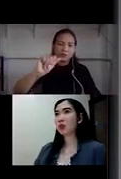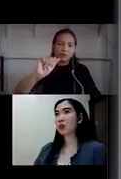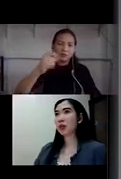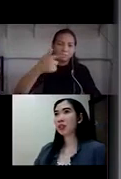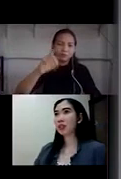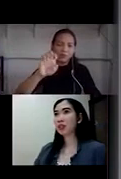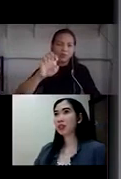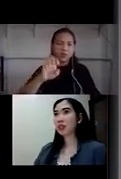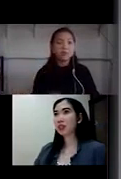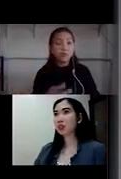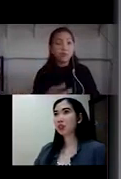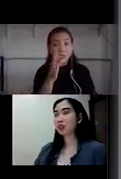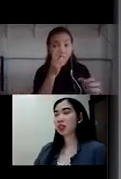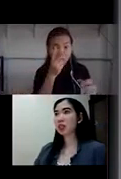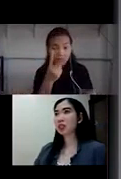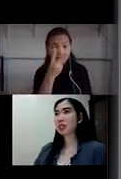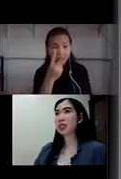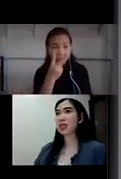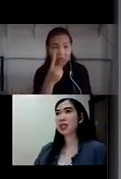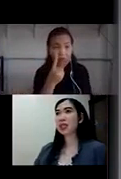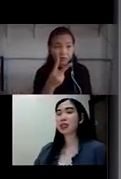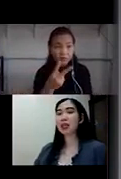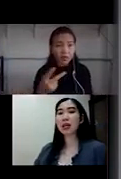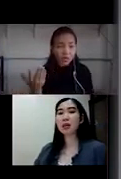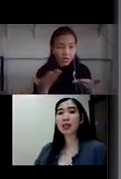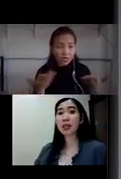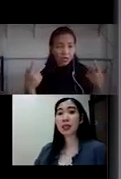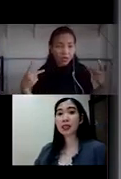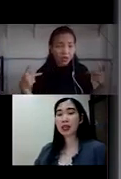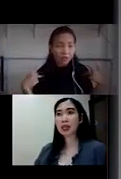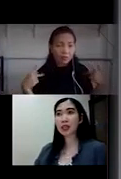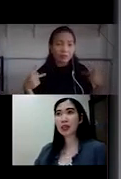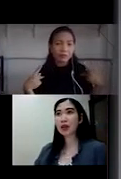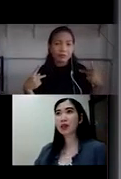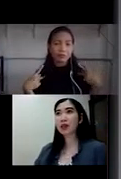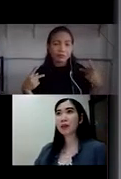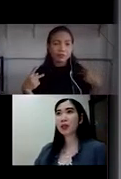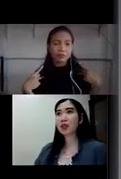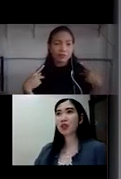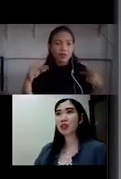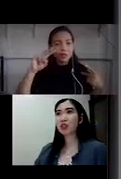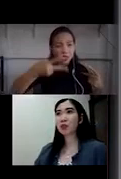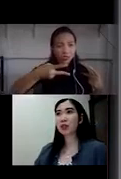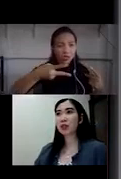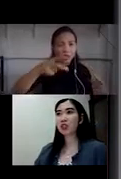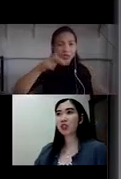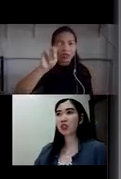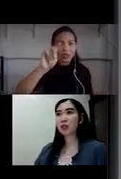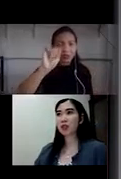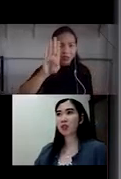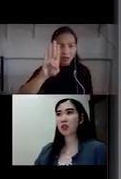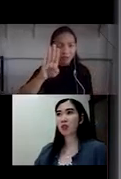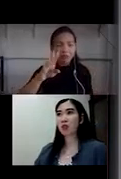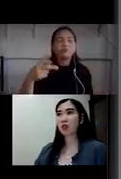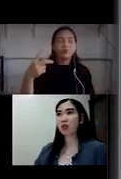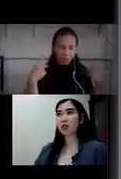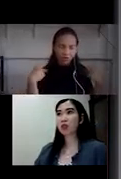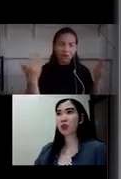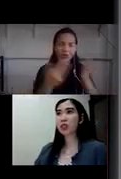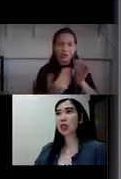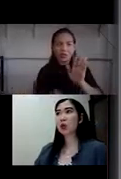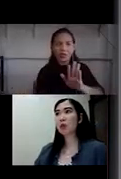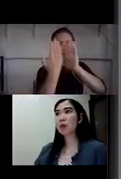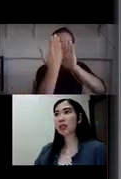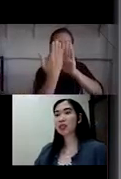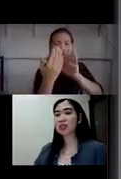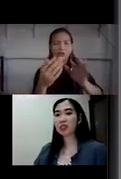So, kung makikita nyo, nandito lang siya sa sa second tab. Pero, nandito pa rin yung email ko. So,